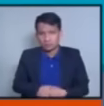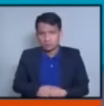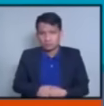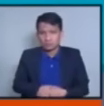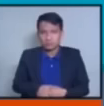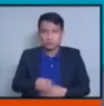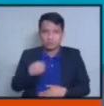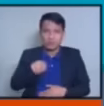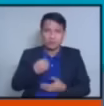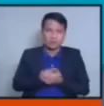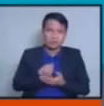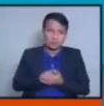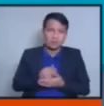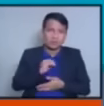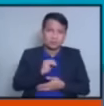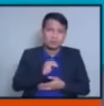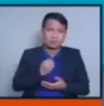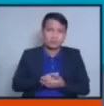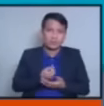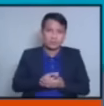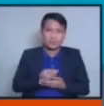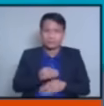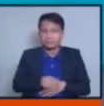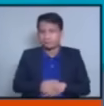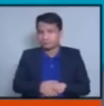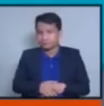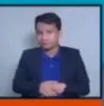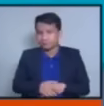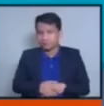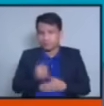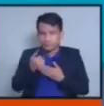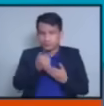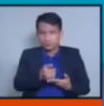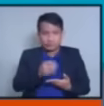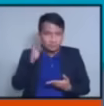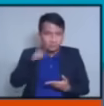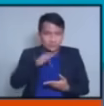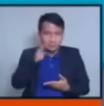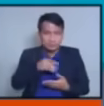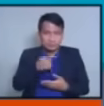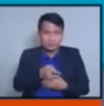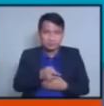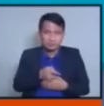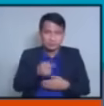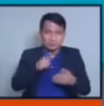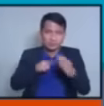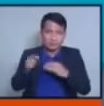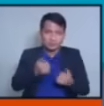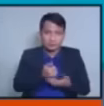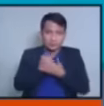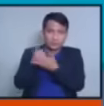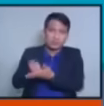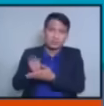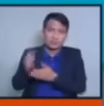Akin din po, sir. Sa iyo? Yes, sir. Tinulungan ka ba ng kapatid mo na para ikaw ay makapunta ng